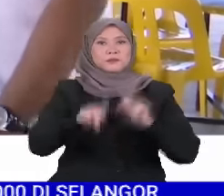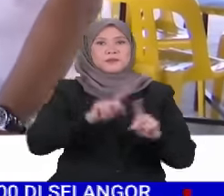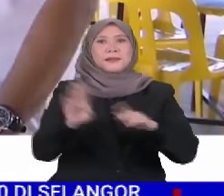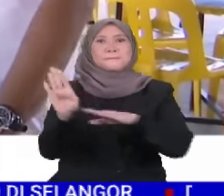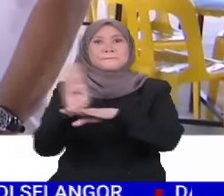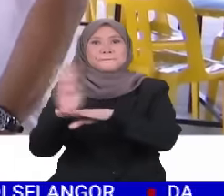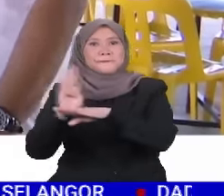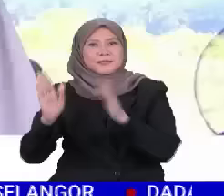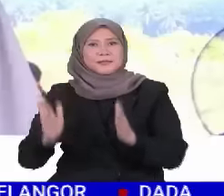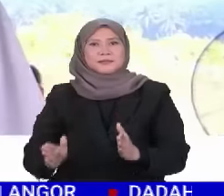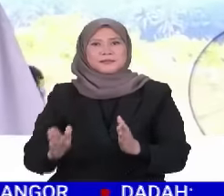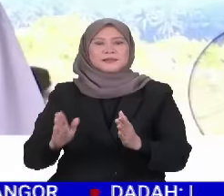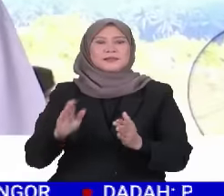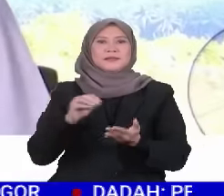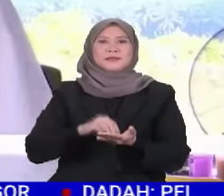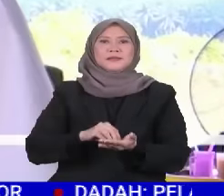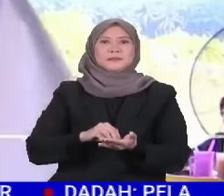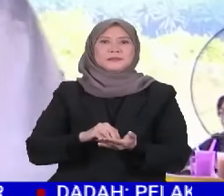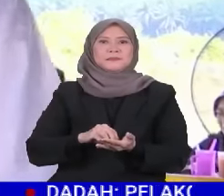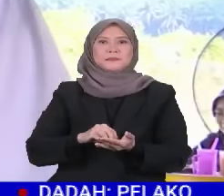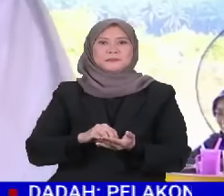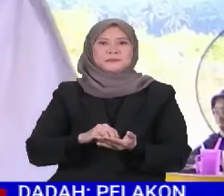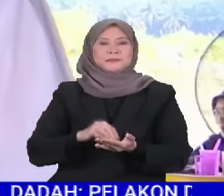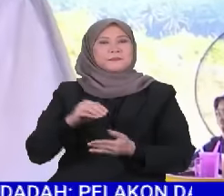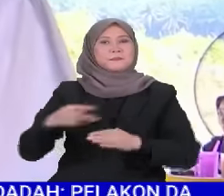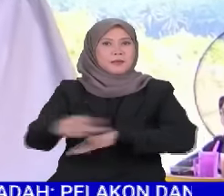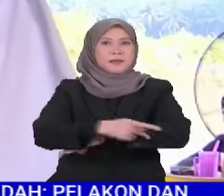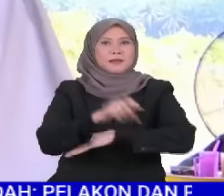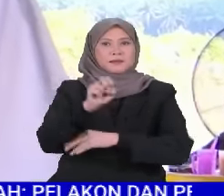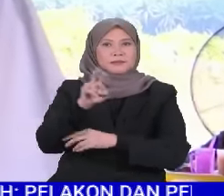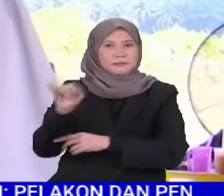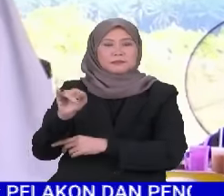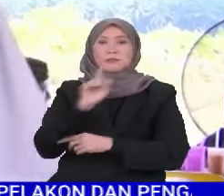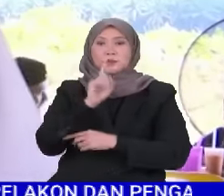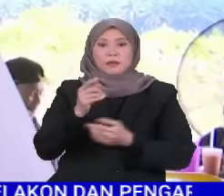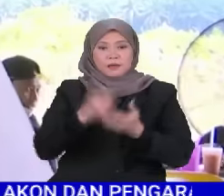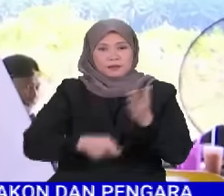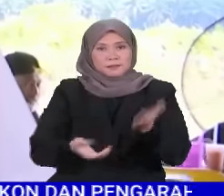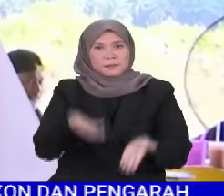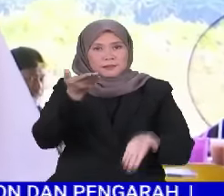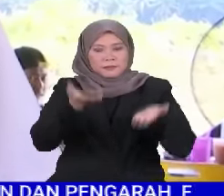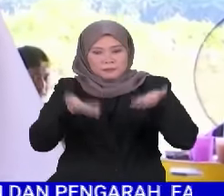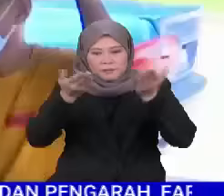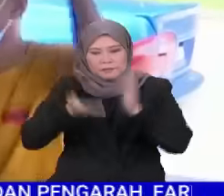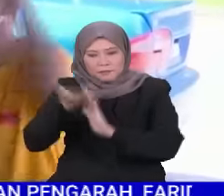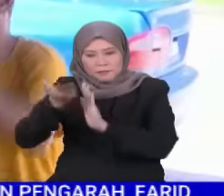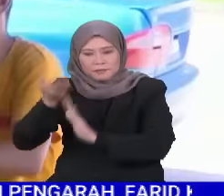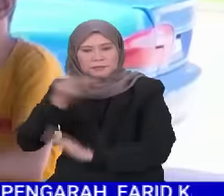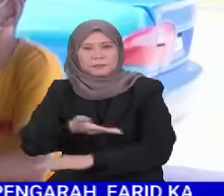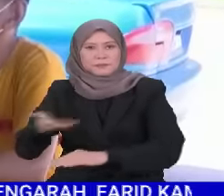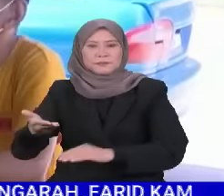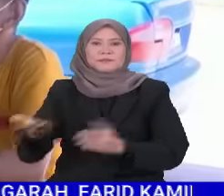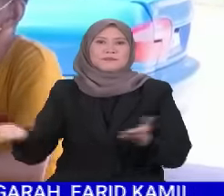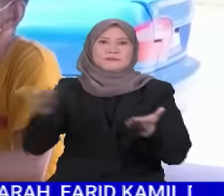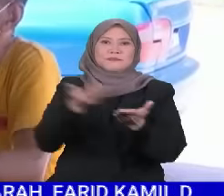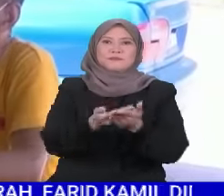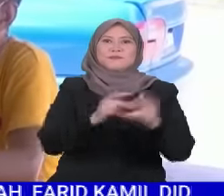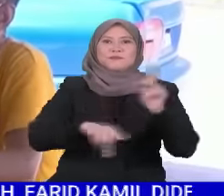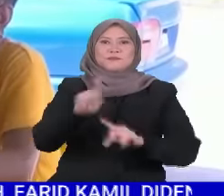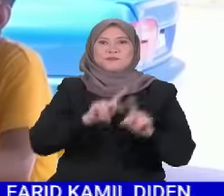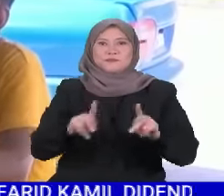di Permata untuk Padang serai beberapa isu seperti kenaikan harga barang dan kemudahan infrastruktur antara yang dikemukakan penduduk